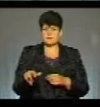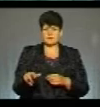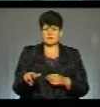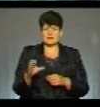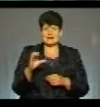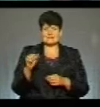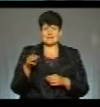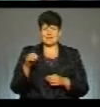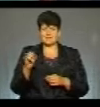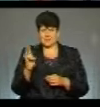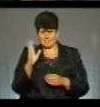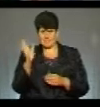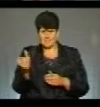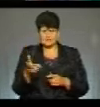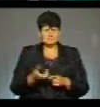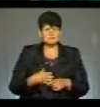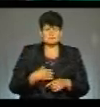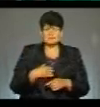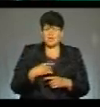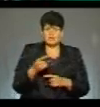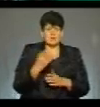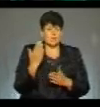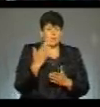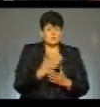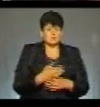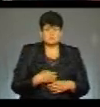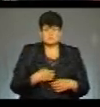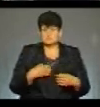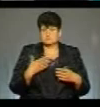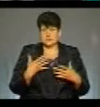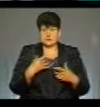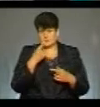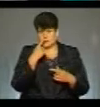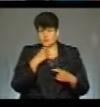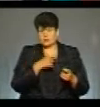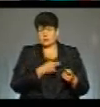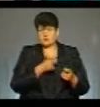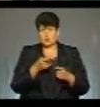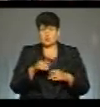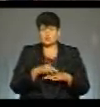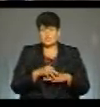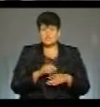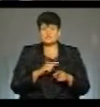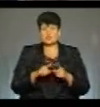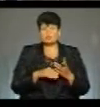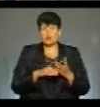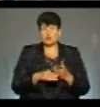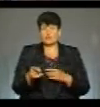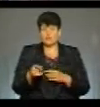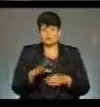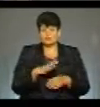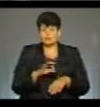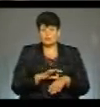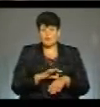Сатані жахлива, дорога в Тернопіль жахлива. Я недавно відвозила чоловіка швидкою в Тернопіль, він був